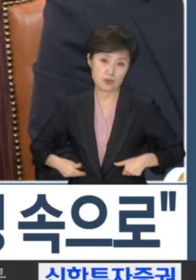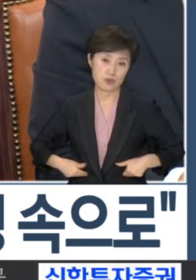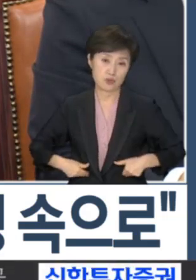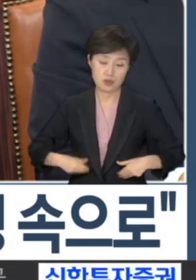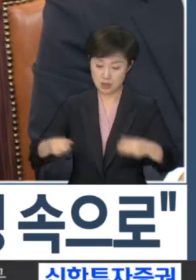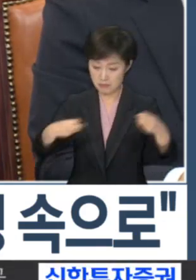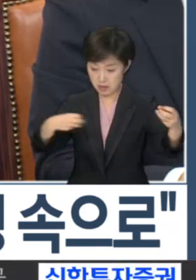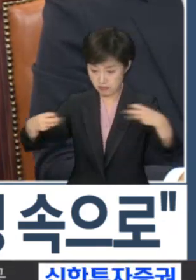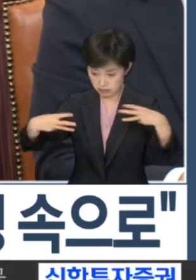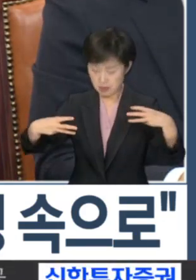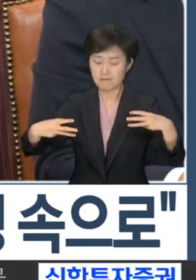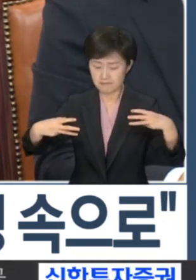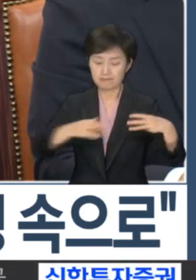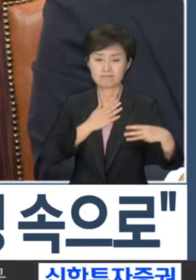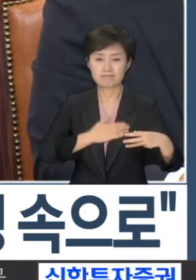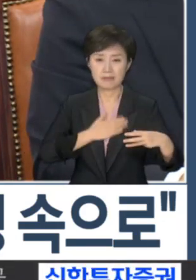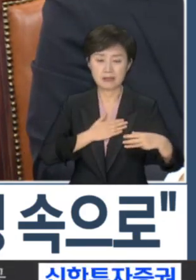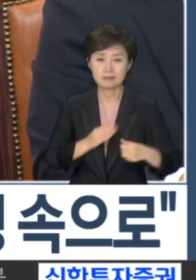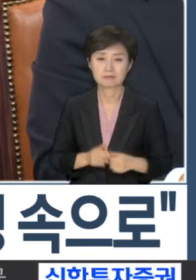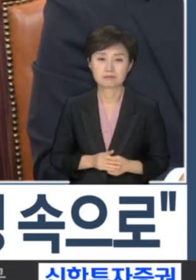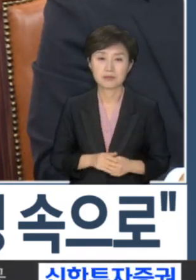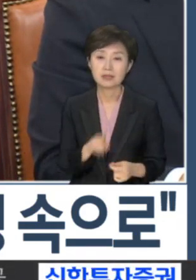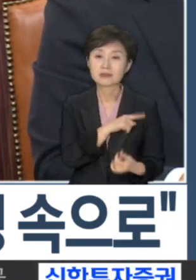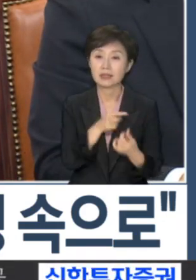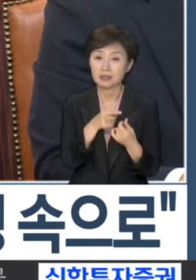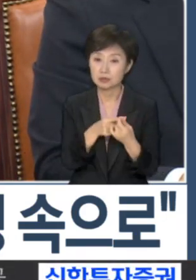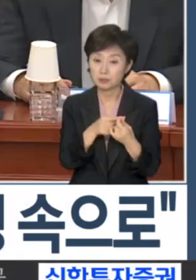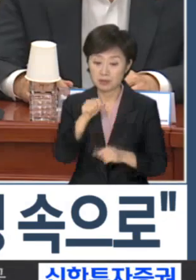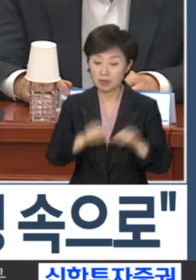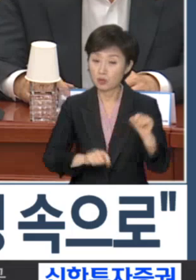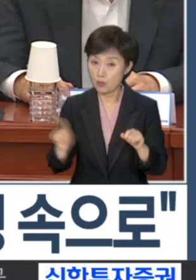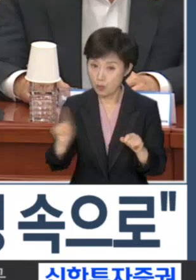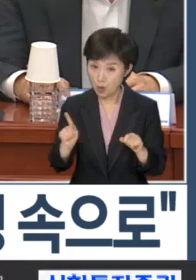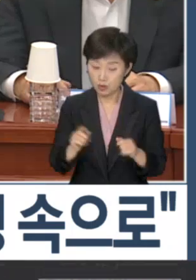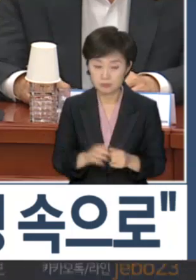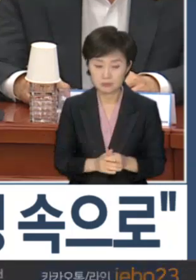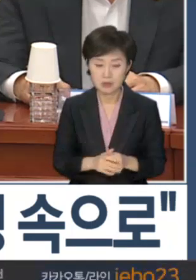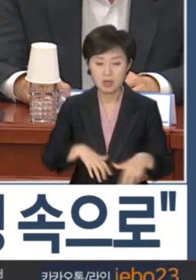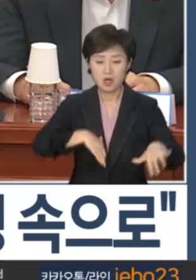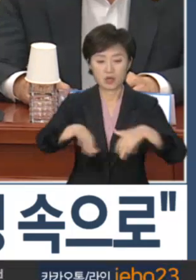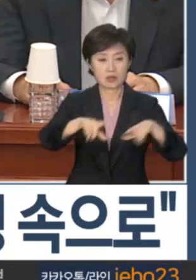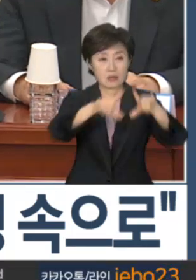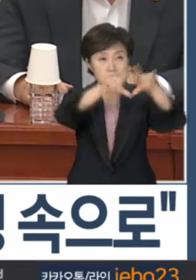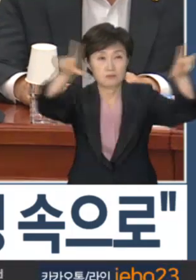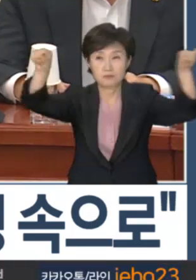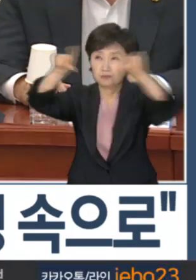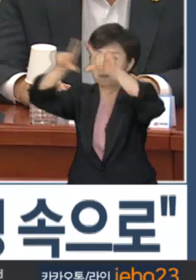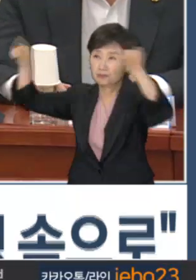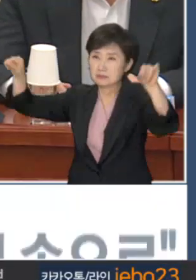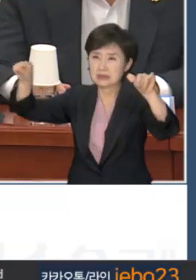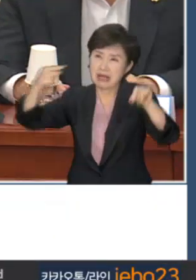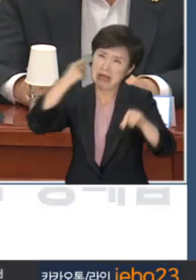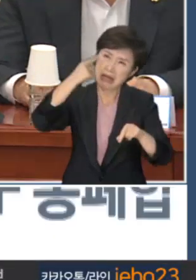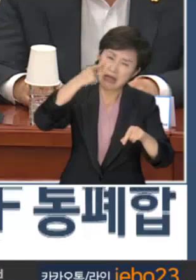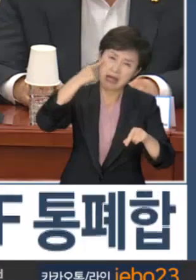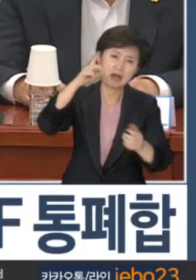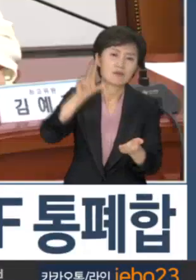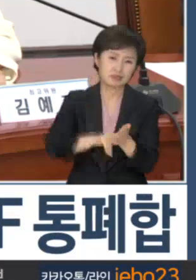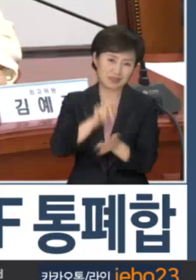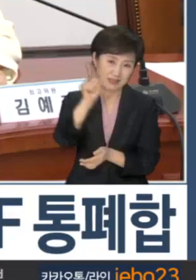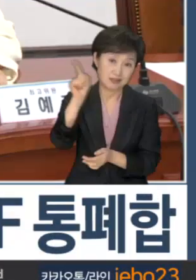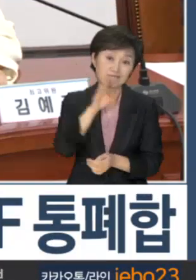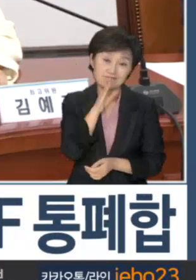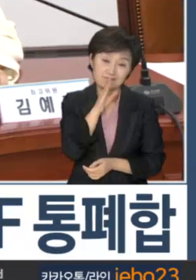이런 의견들을 모았고요. 가장 먼저 가시적으로 보일 수 있는 건 거리 곳곳에 있는 현수막에 대한 국민의 불편함에 대한 해소일 거라고